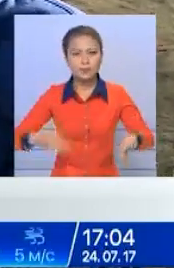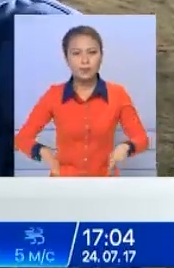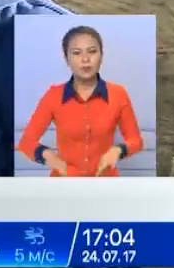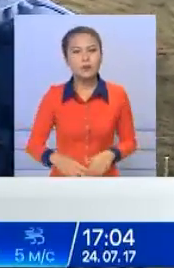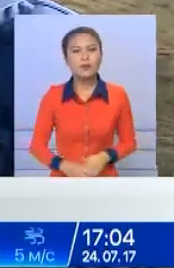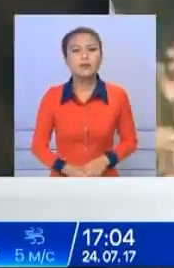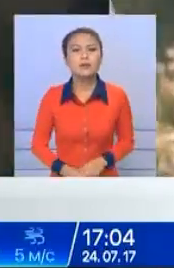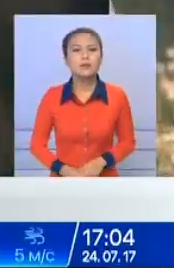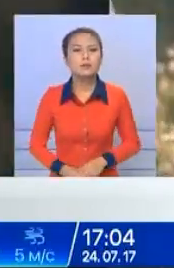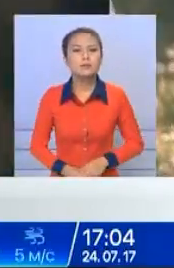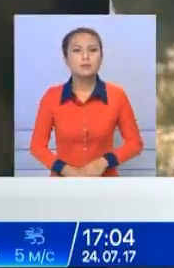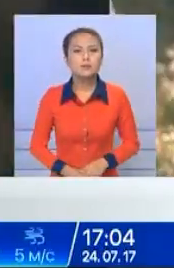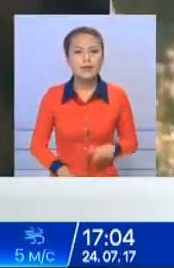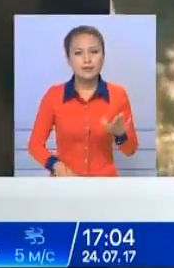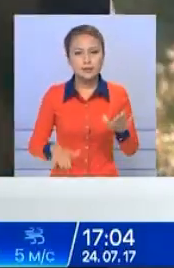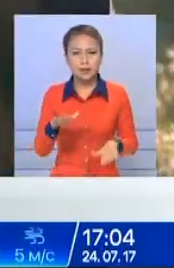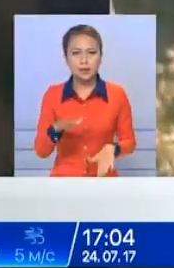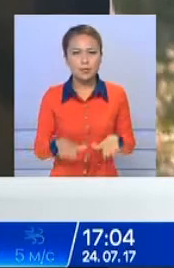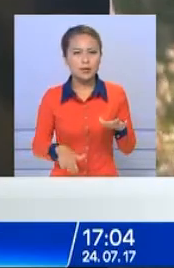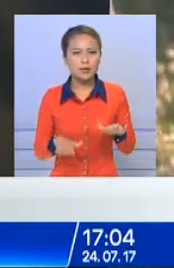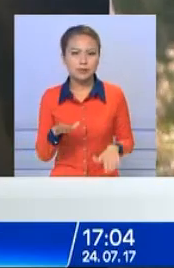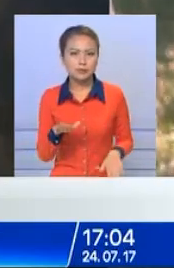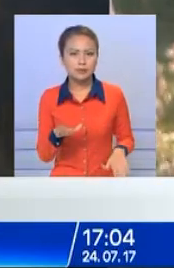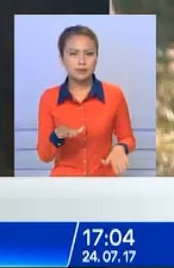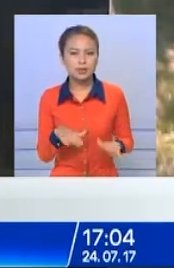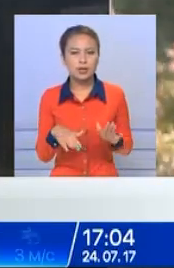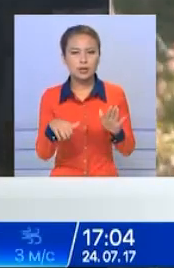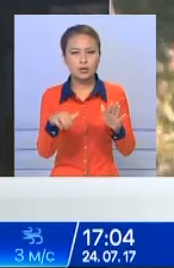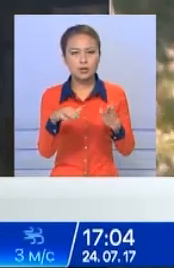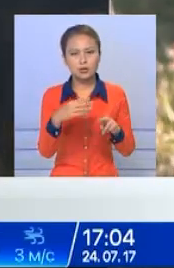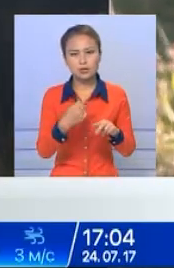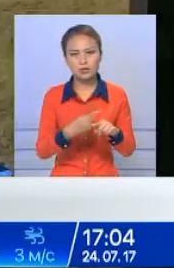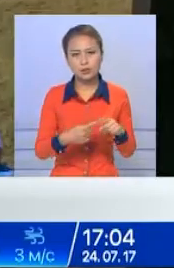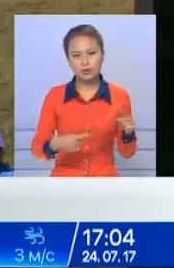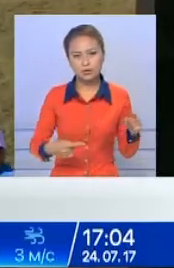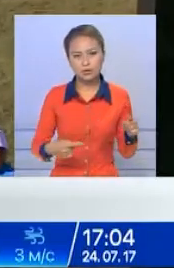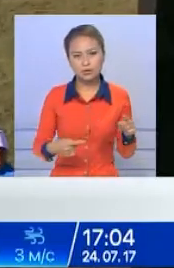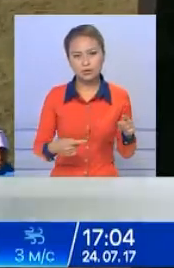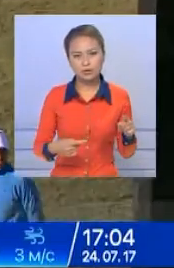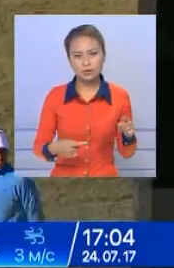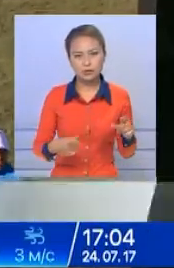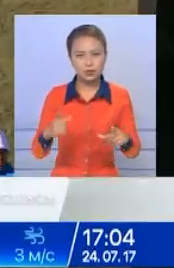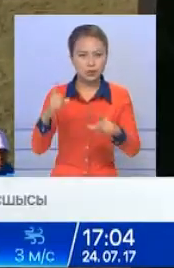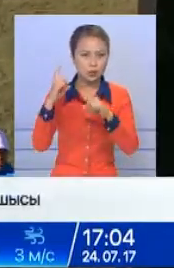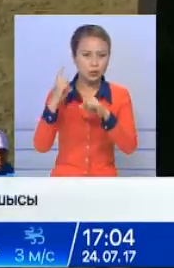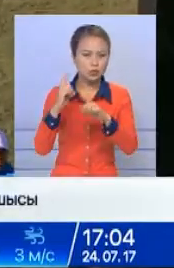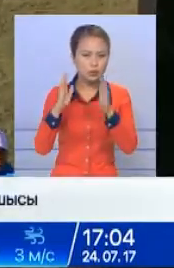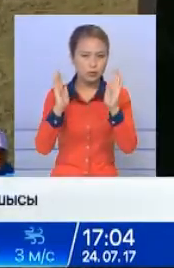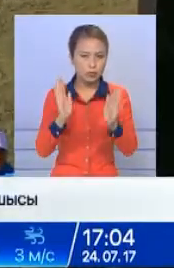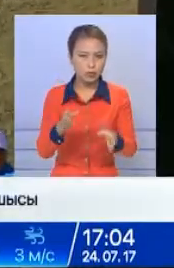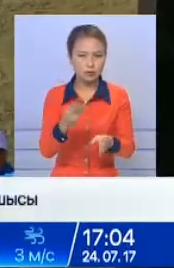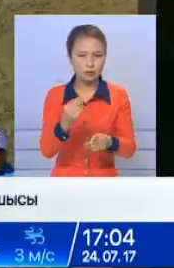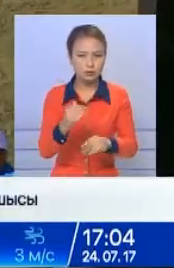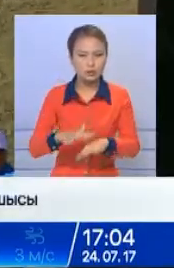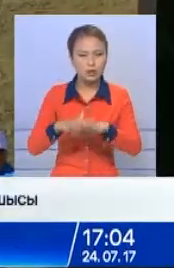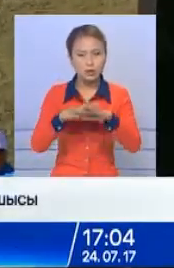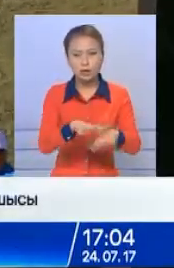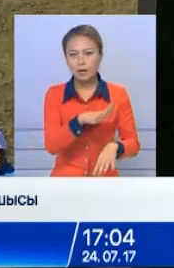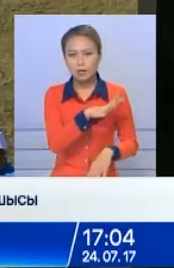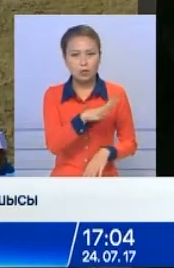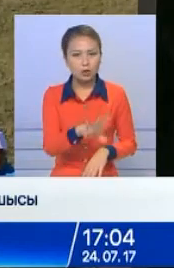бір шара болды. Салмағы жарты тоннадай болады. Негізінен қаражат бұған бөлінген жоқ.